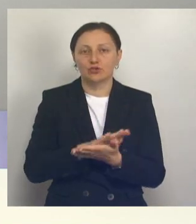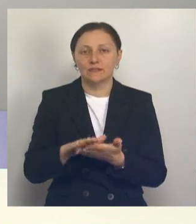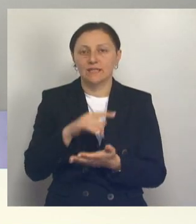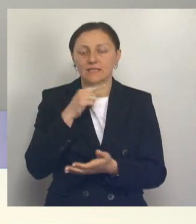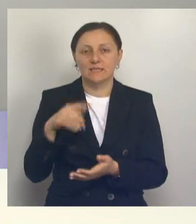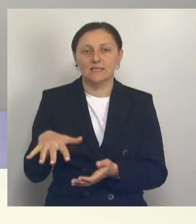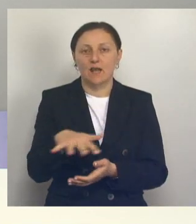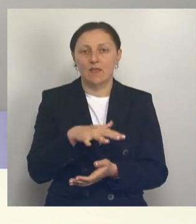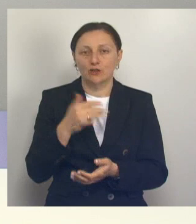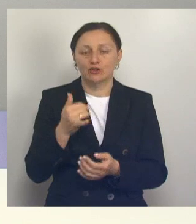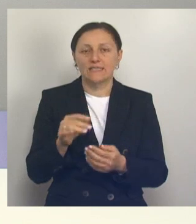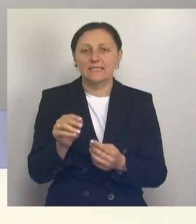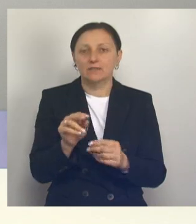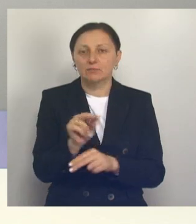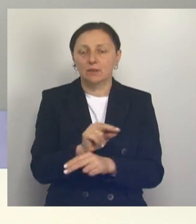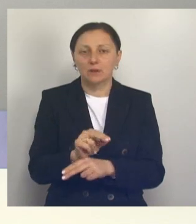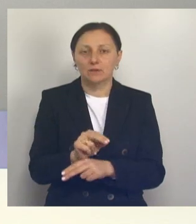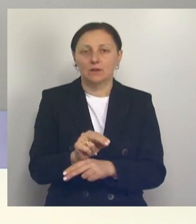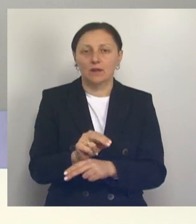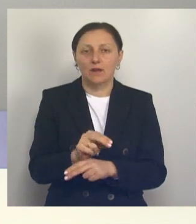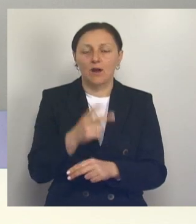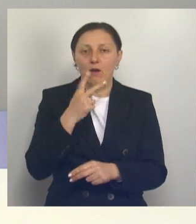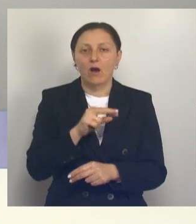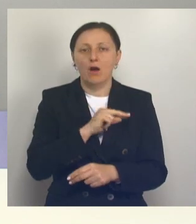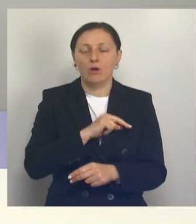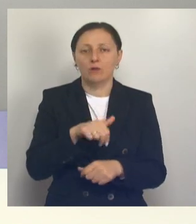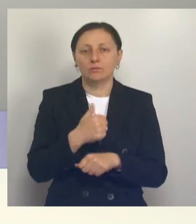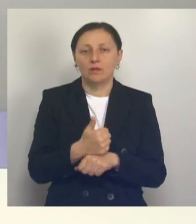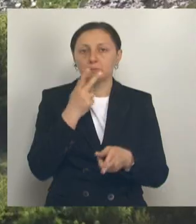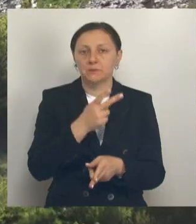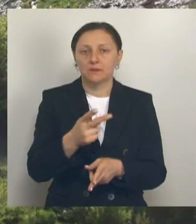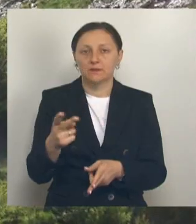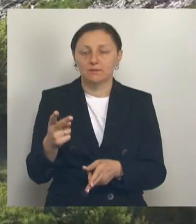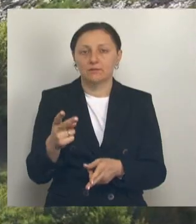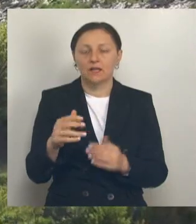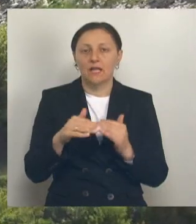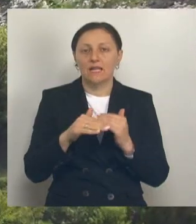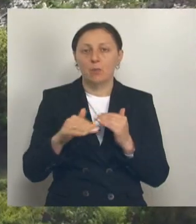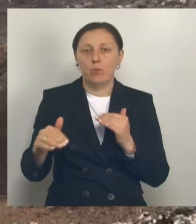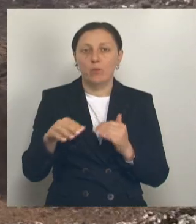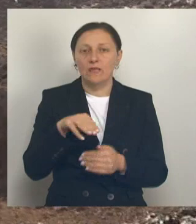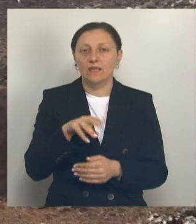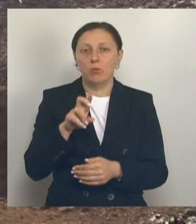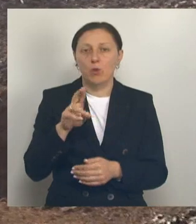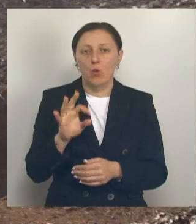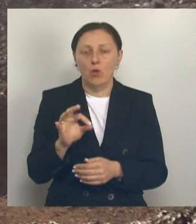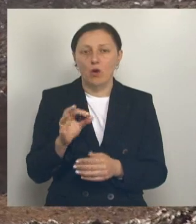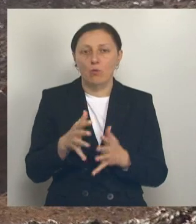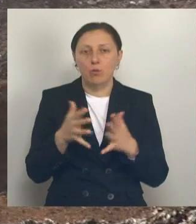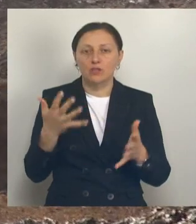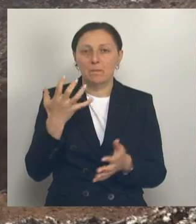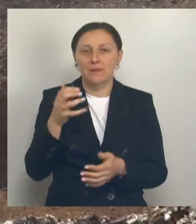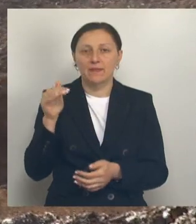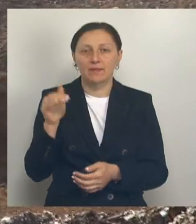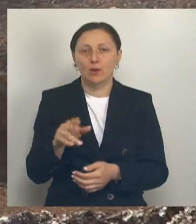территории рекультивирует ход работ в областной столице Оценил губернатор Вячеслав Гладков на полигоне ТБО свыше 500